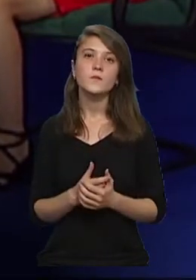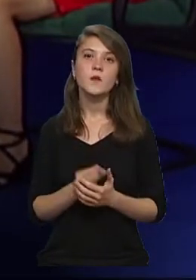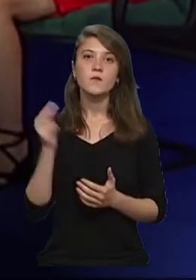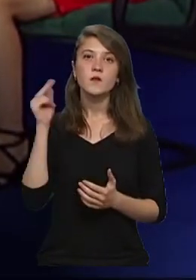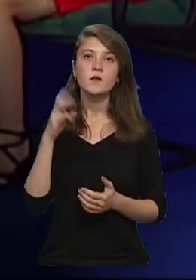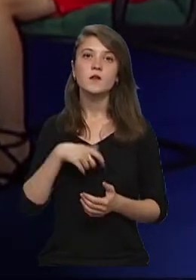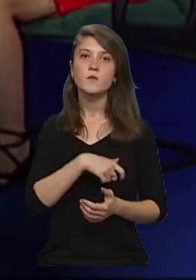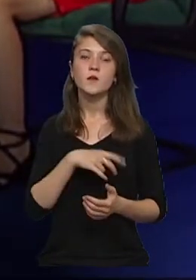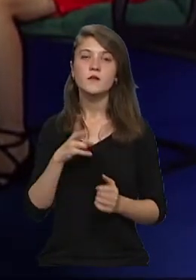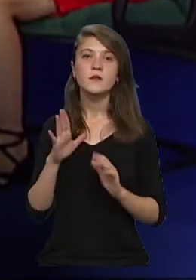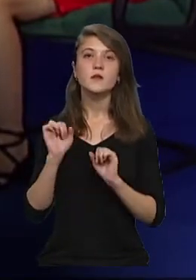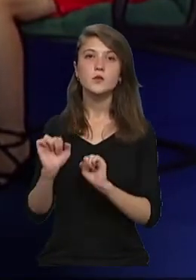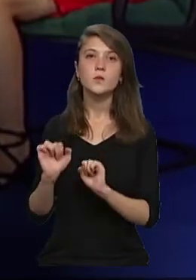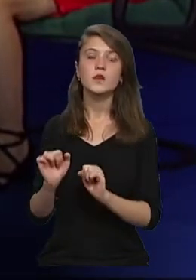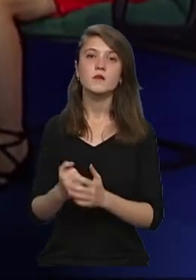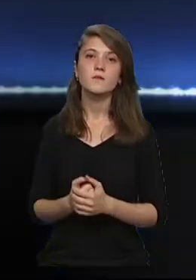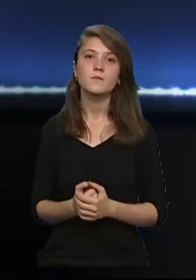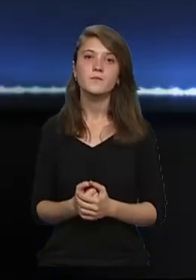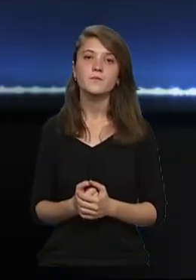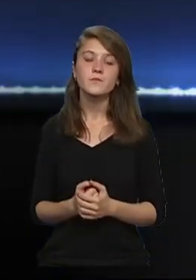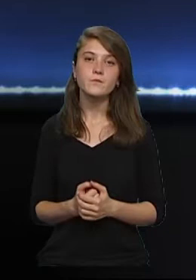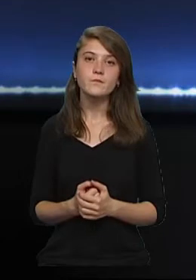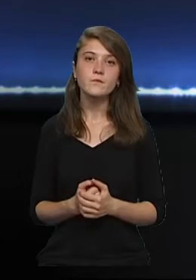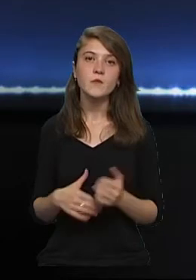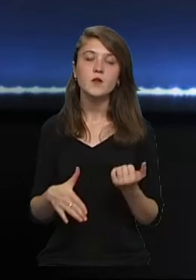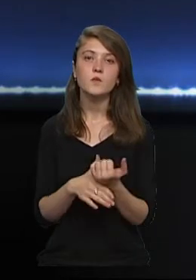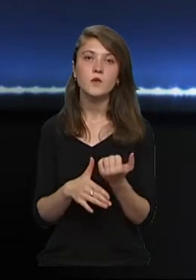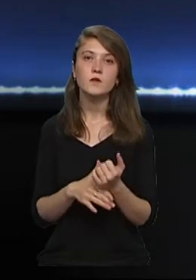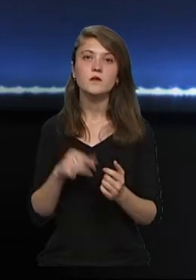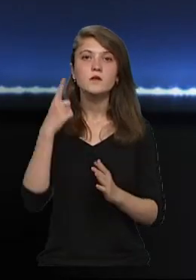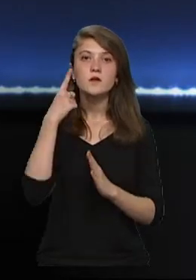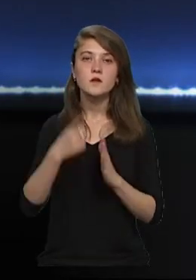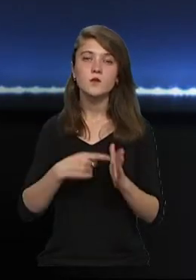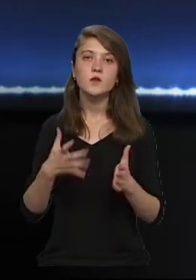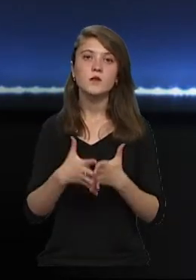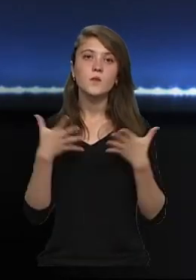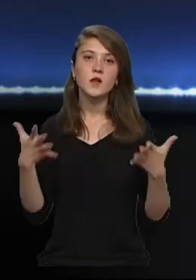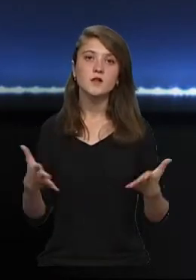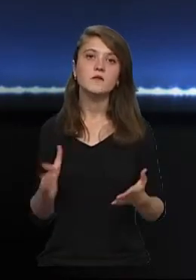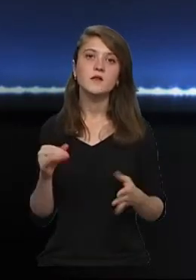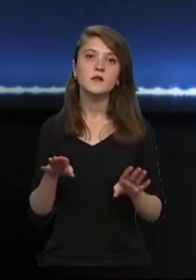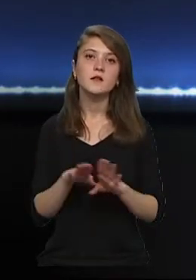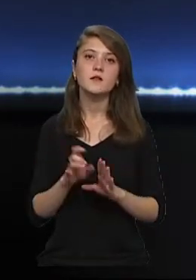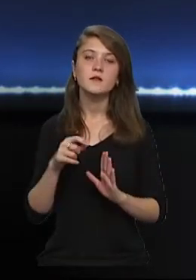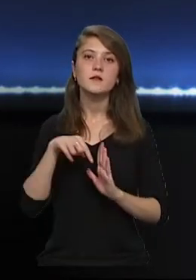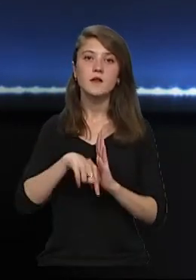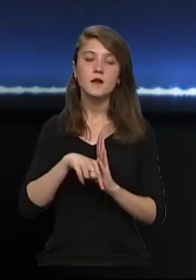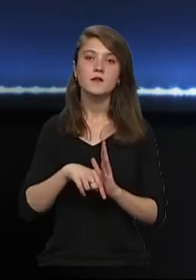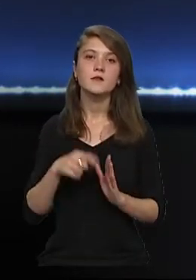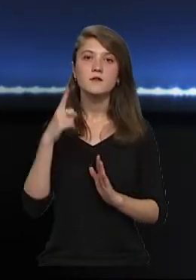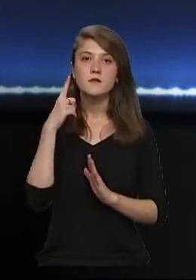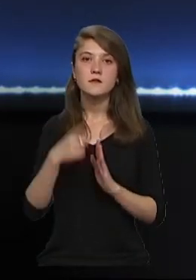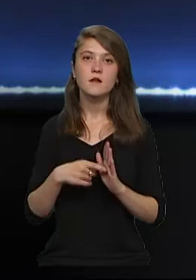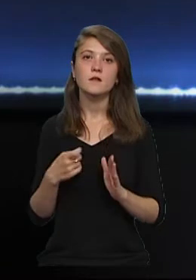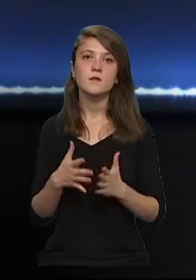в заступників, в структурних підрозділах, допомагають, дізнаються більше. Все-таки зсередини дізнатися це інше,